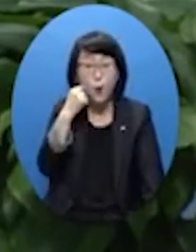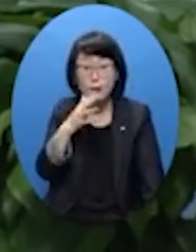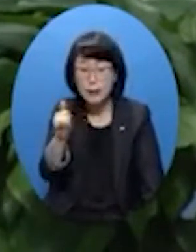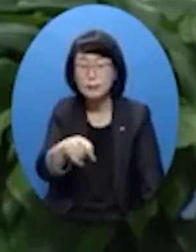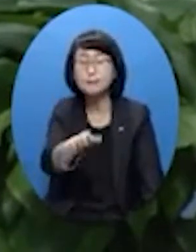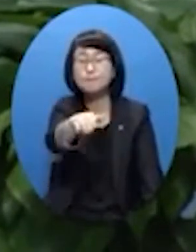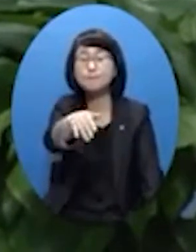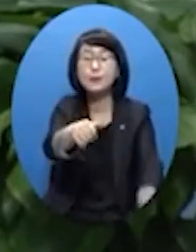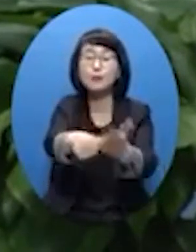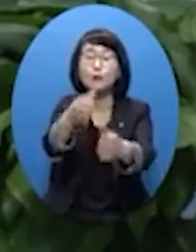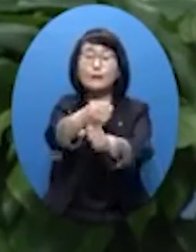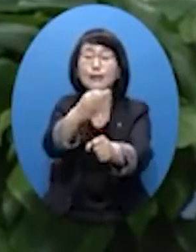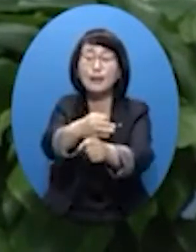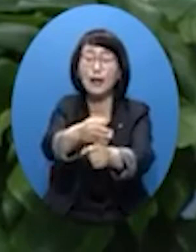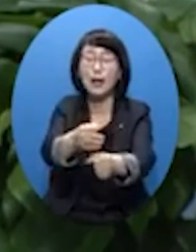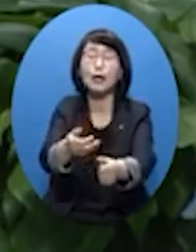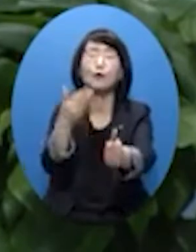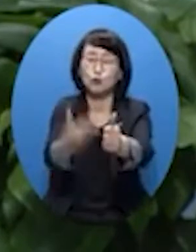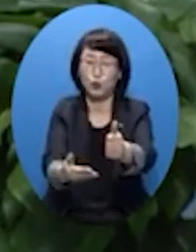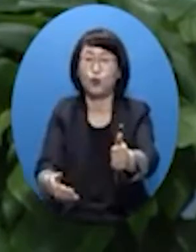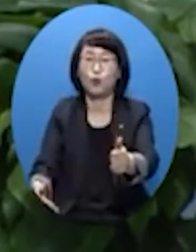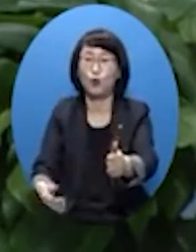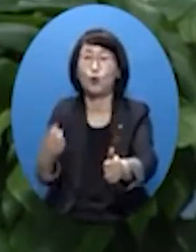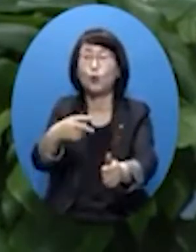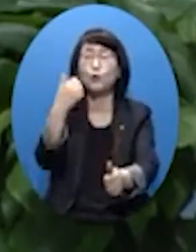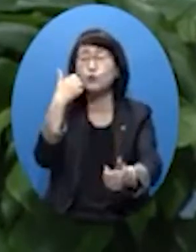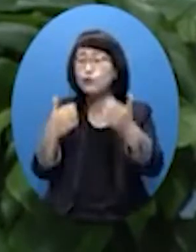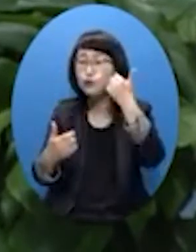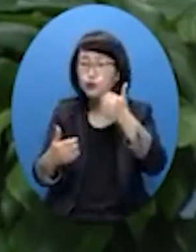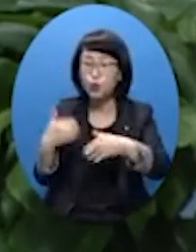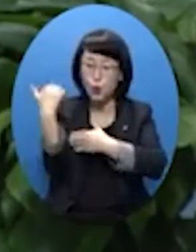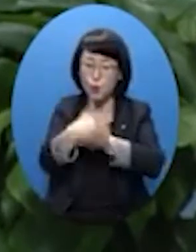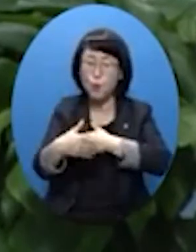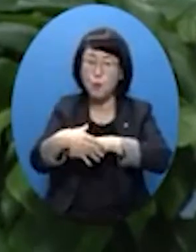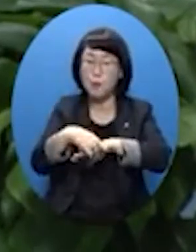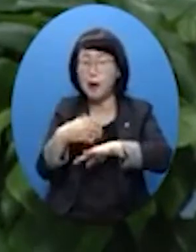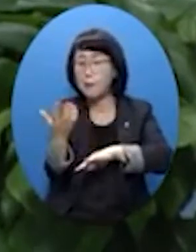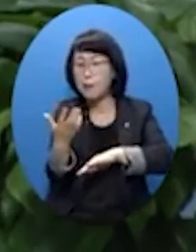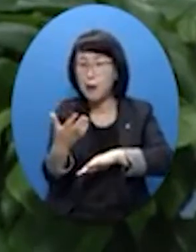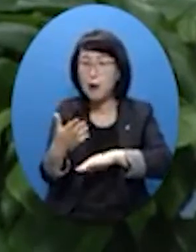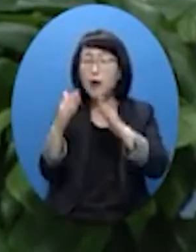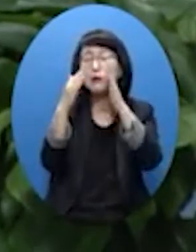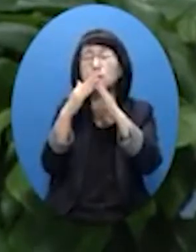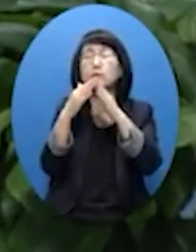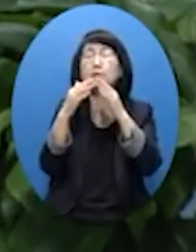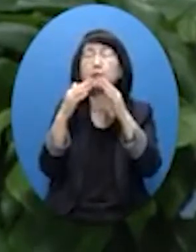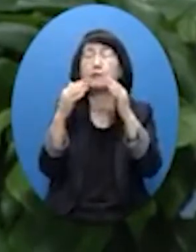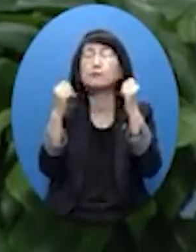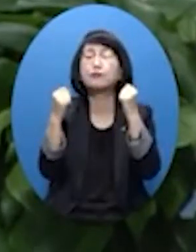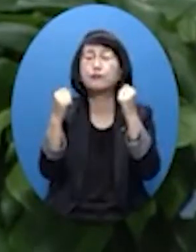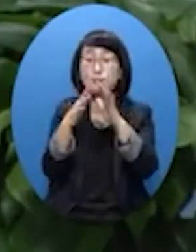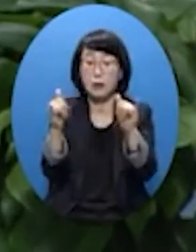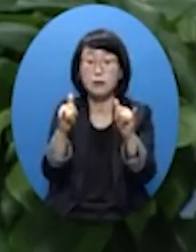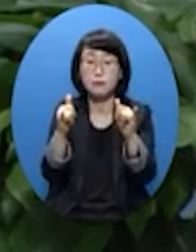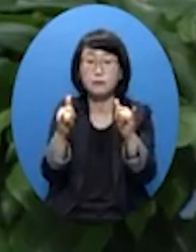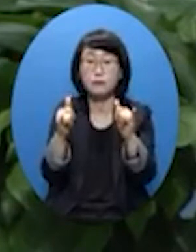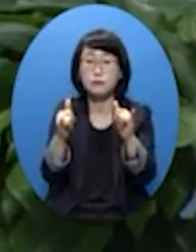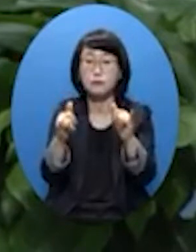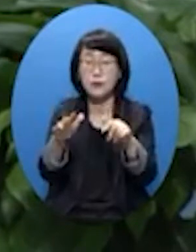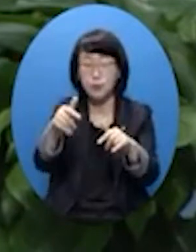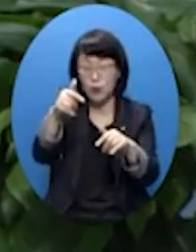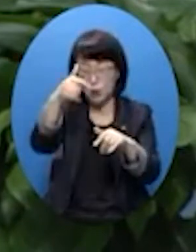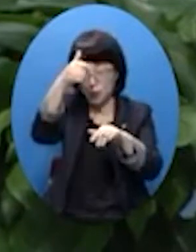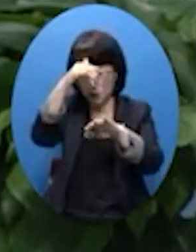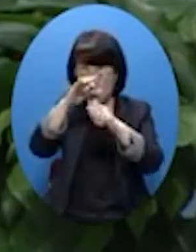가서 물론 좀 사주고 또 우리 주변에 몸이 불편해서 아무것도 못하고 집에 있는 분들은 이번에 구정때